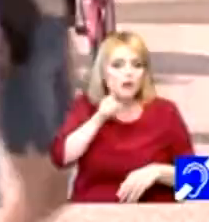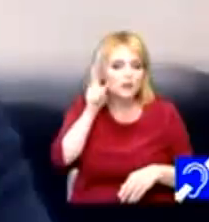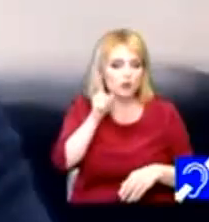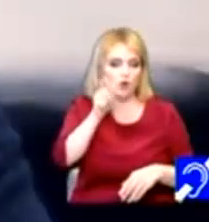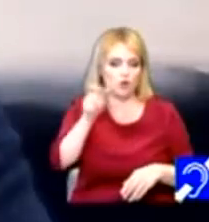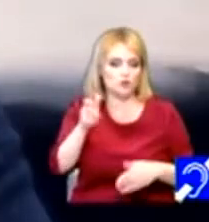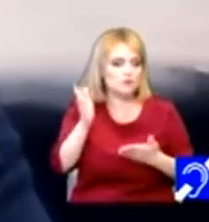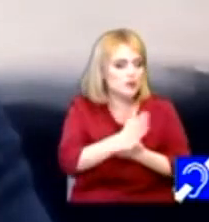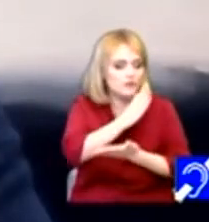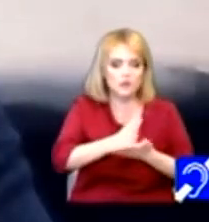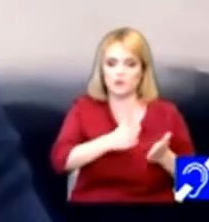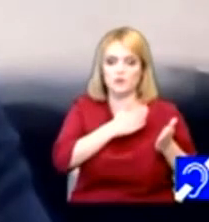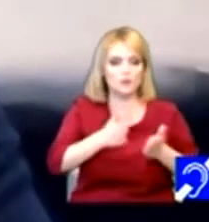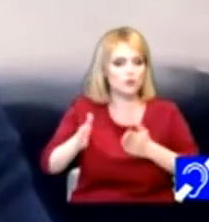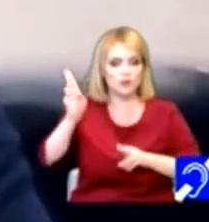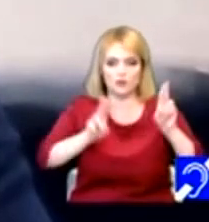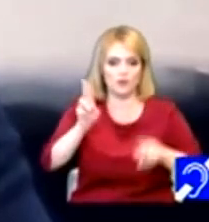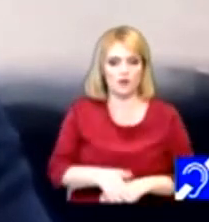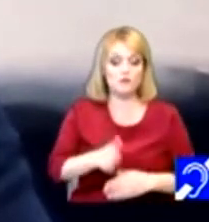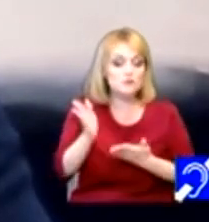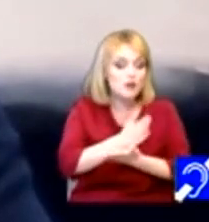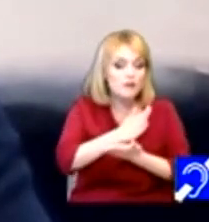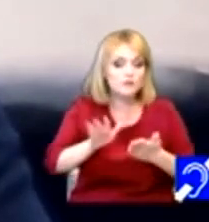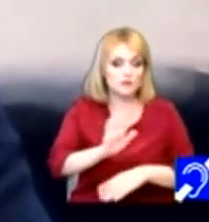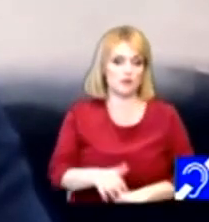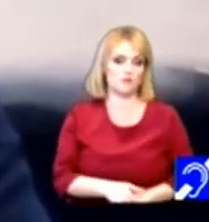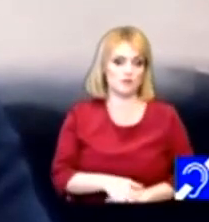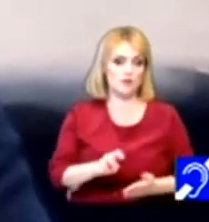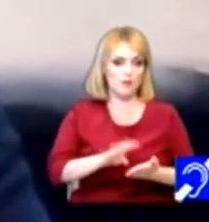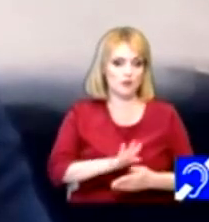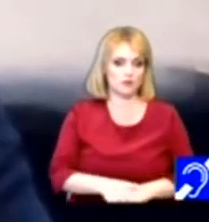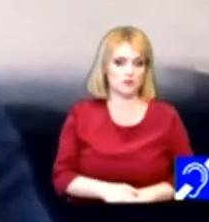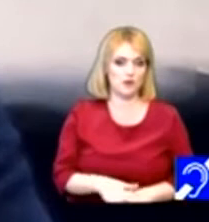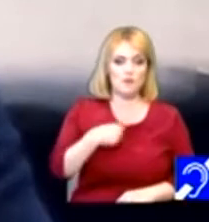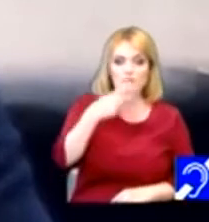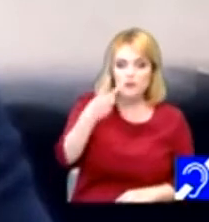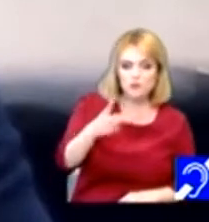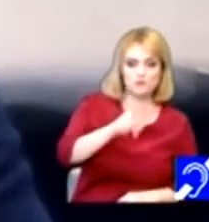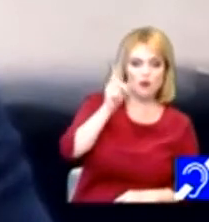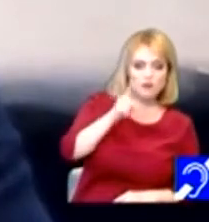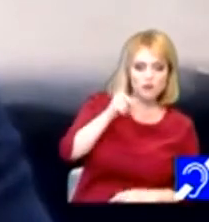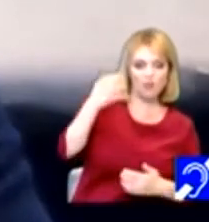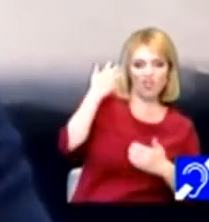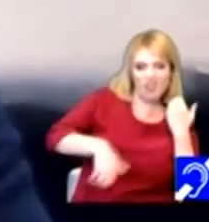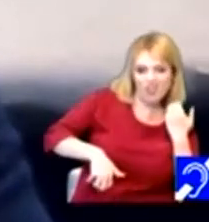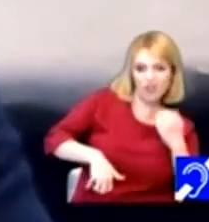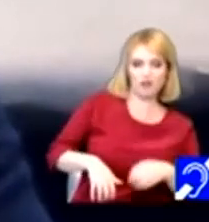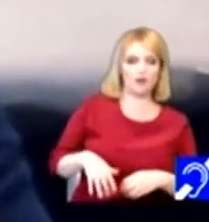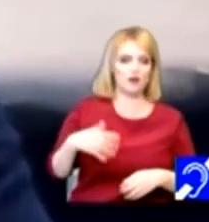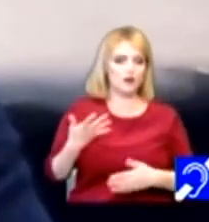uma análise sociológica e psicológica para se ter uma avaliação porque principalmente os jovens